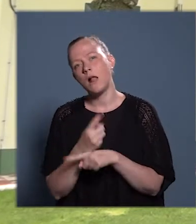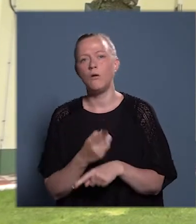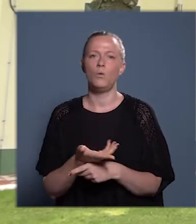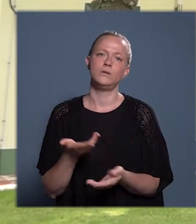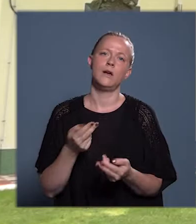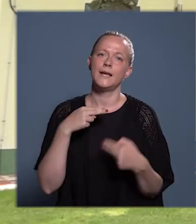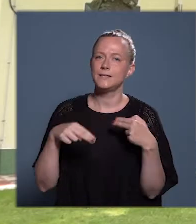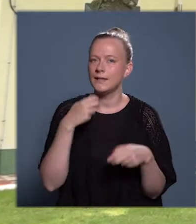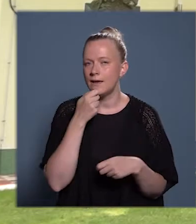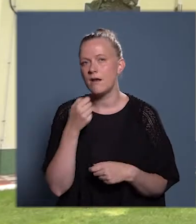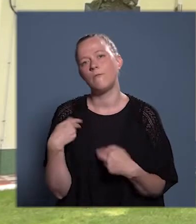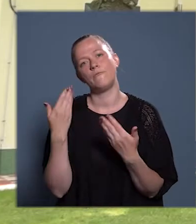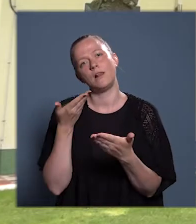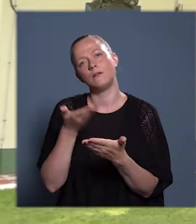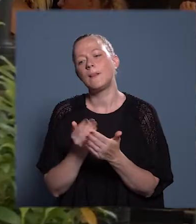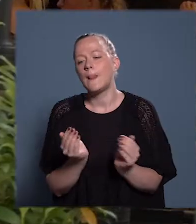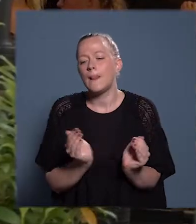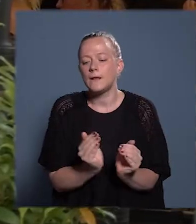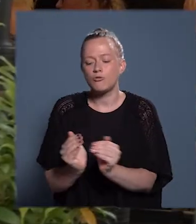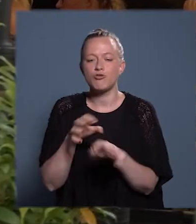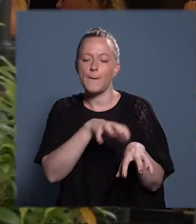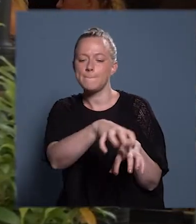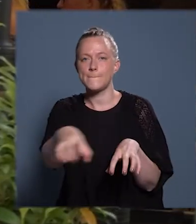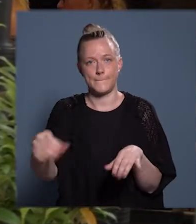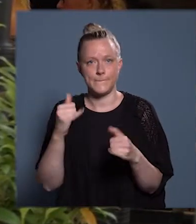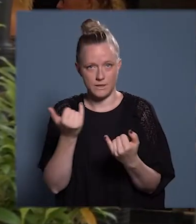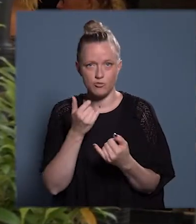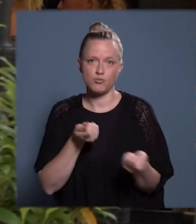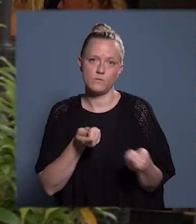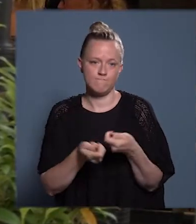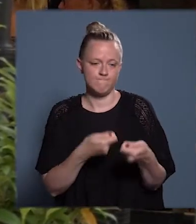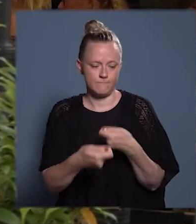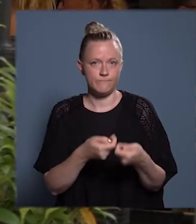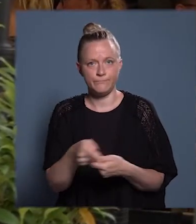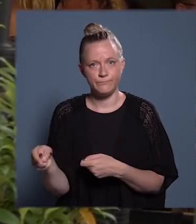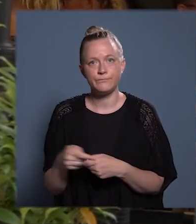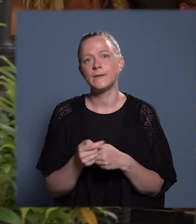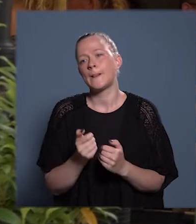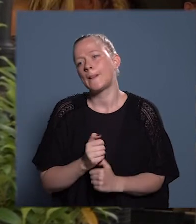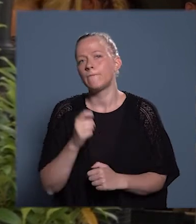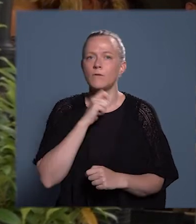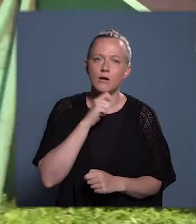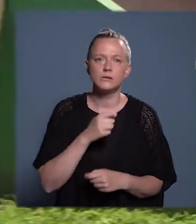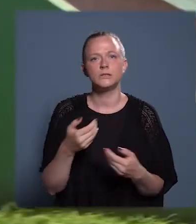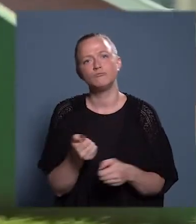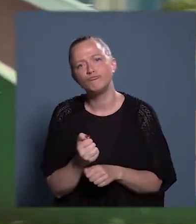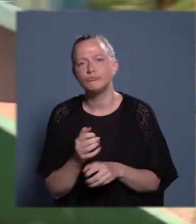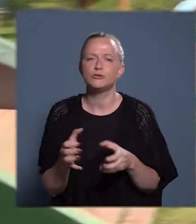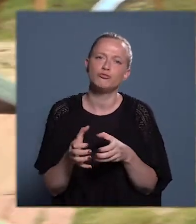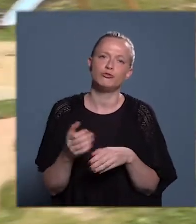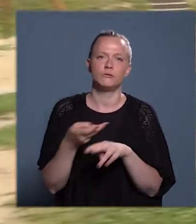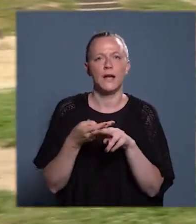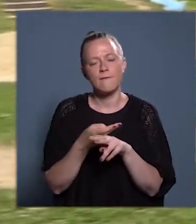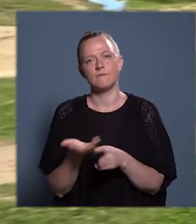hogy különböző kisebb vendéglátóhelyeket helyez el, üzemeltet, kis kávézó, fagylaltozó, ilyesmi. Akkor lesz